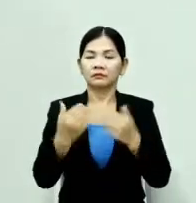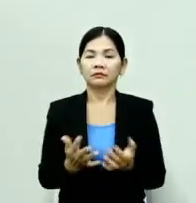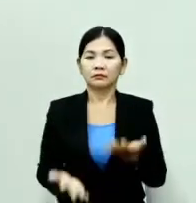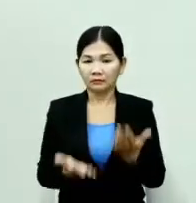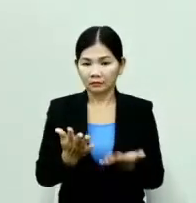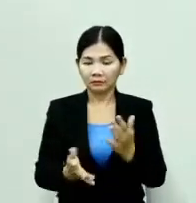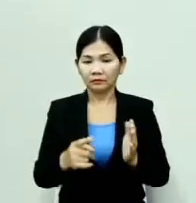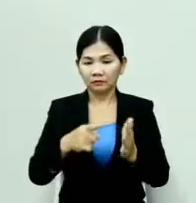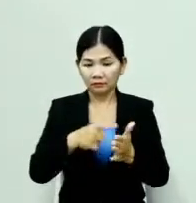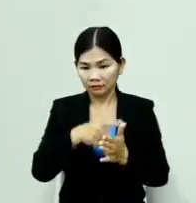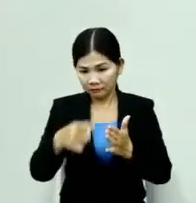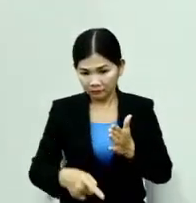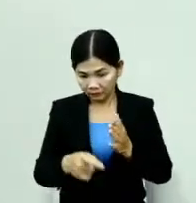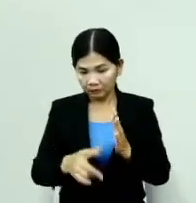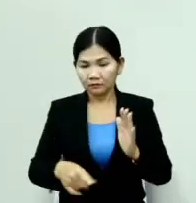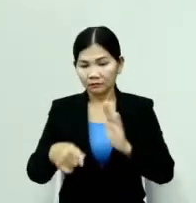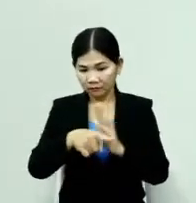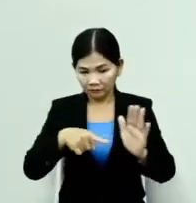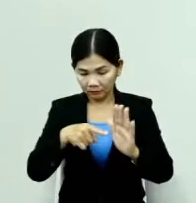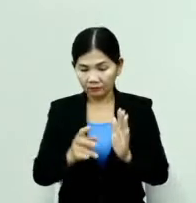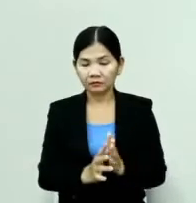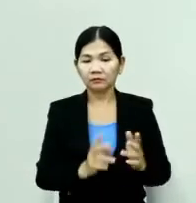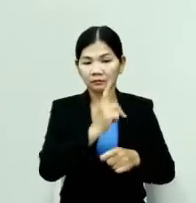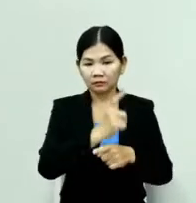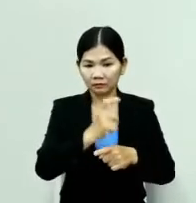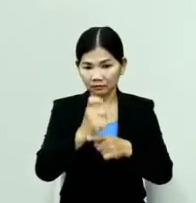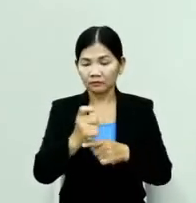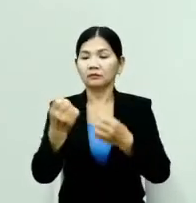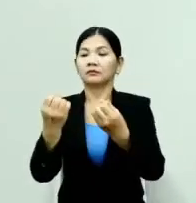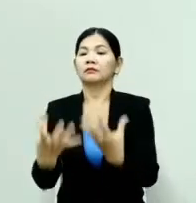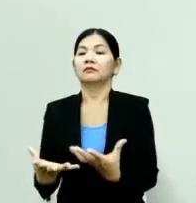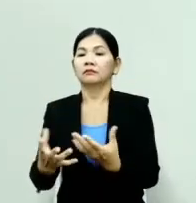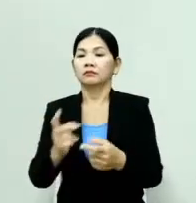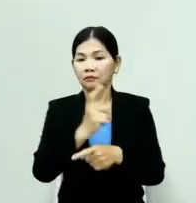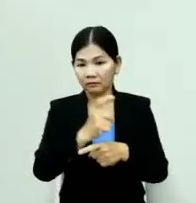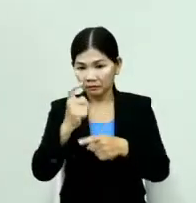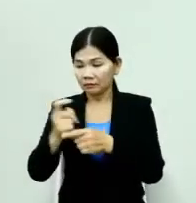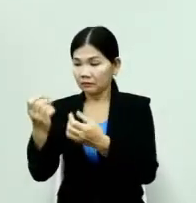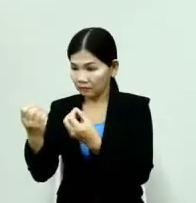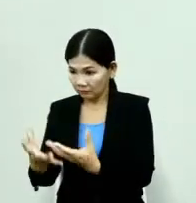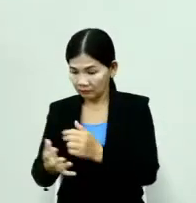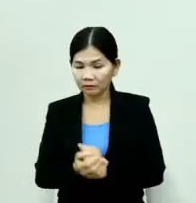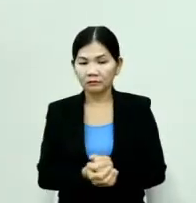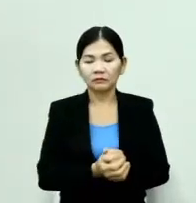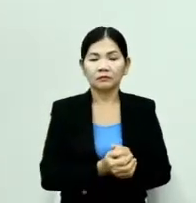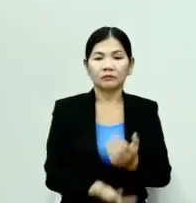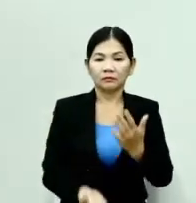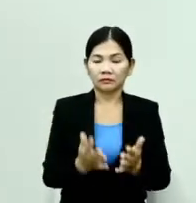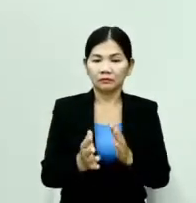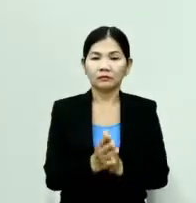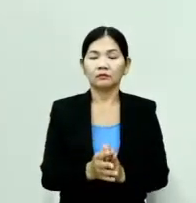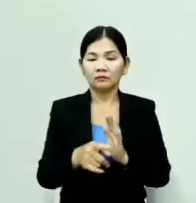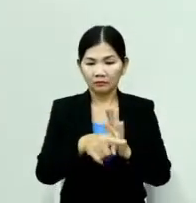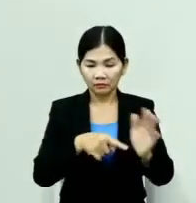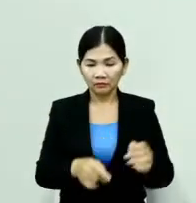មានផលដករបស់អ្នកគ្រូមានចំនួនប្រមាណខ្ទង់និងប្រមាណខ្ទង់ចាល្អណាស់ការប៉ាន់ស្មានផលដ